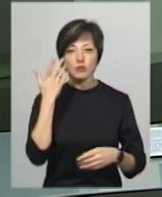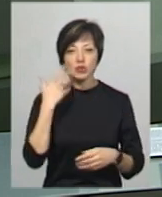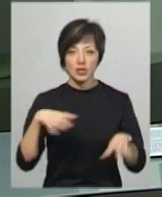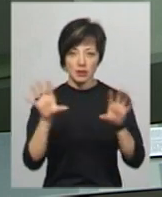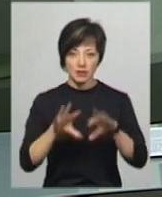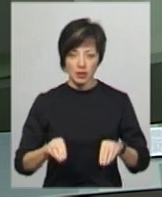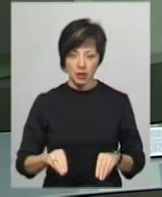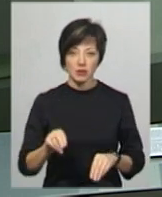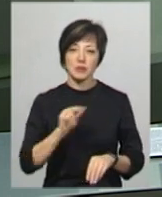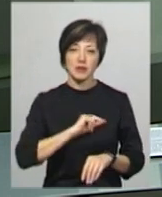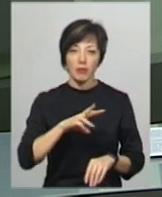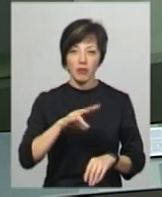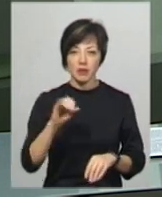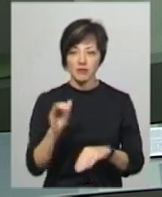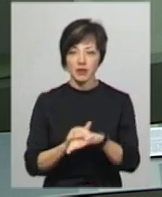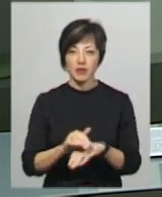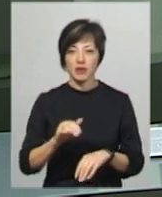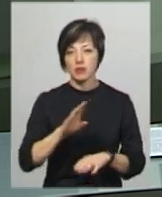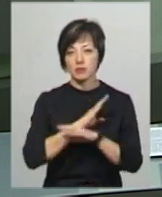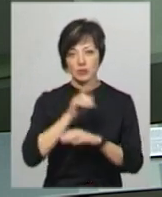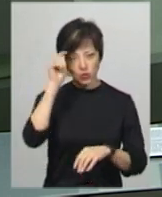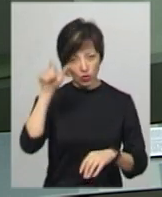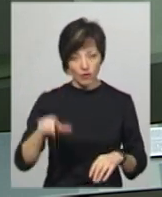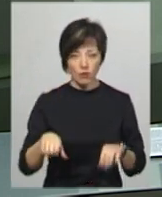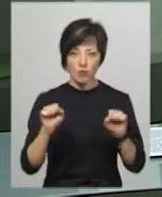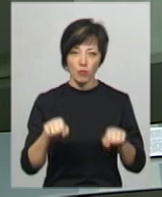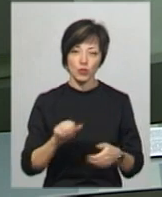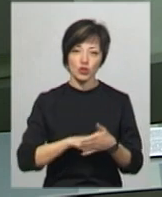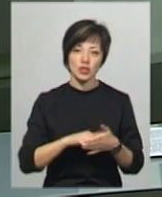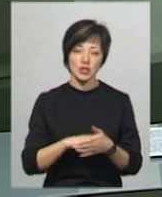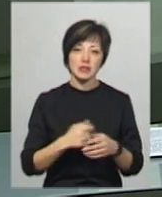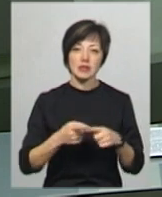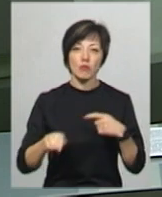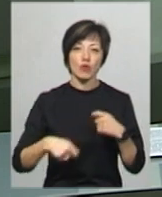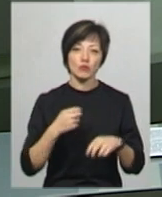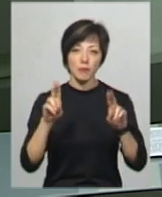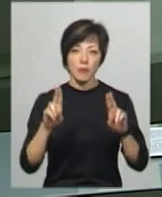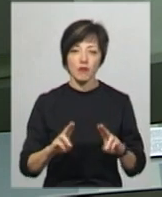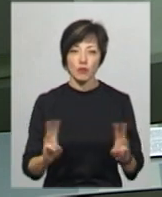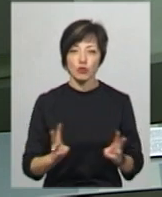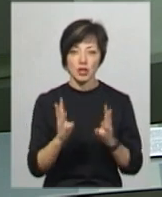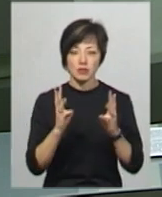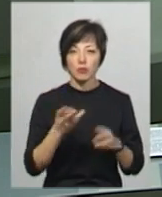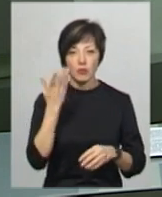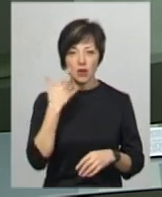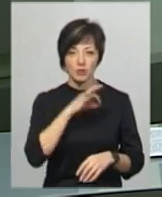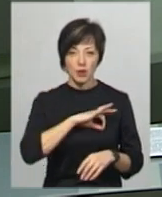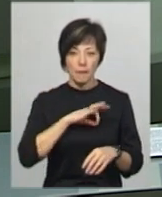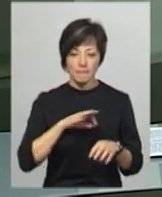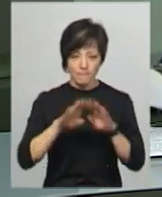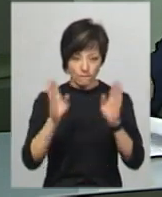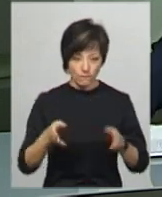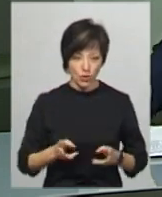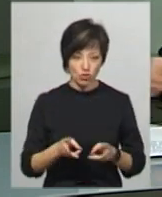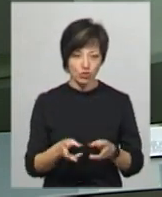займання пожежники виявили тіло чоловіка. Ймовірна причина загорання – порушення правил пожежної безпеки при експлуатації печей.